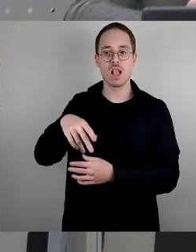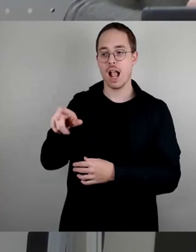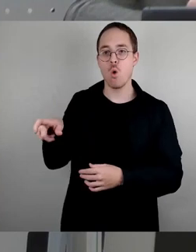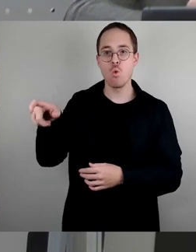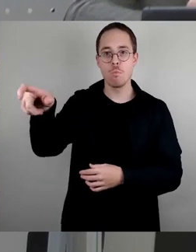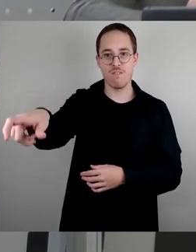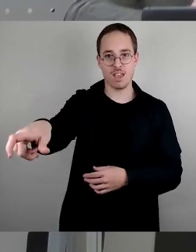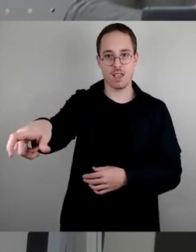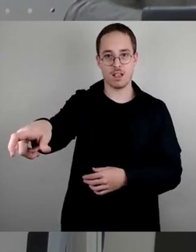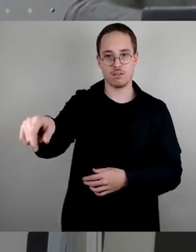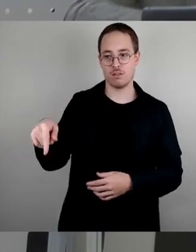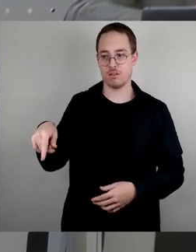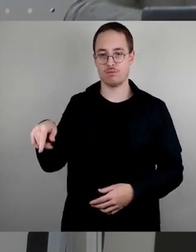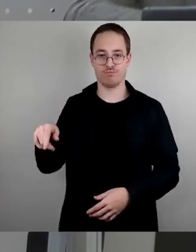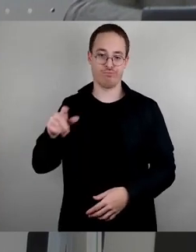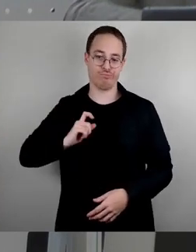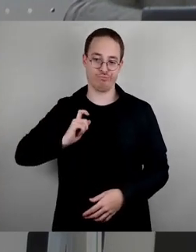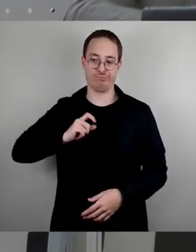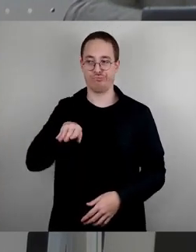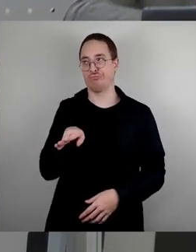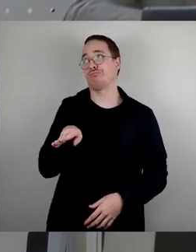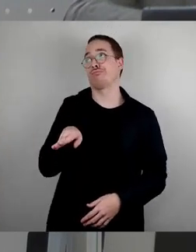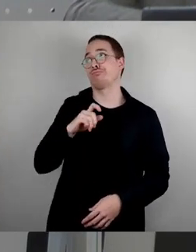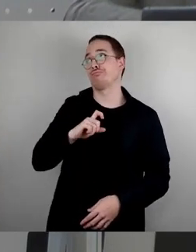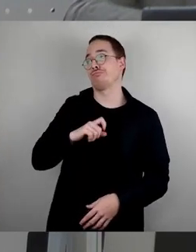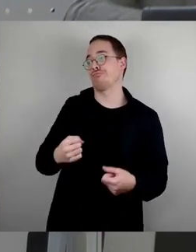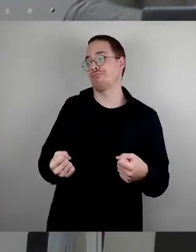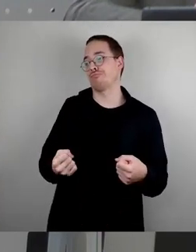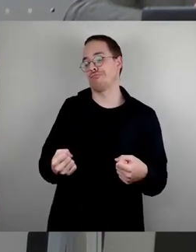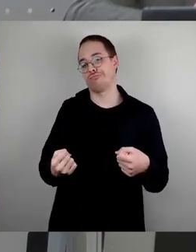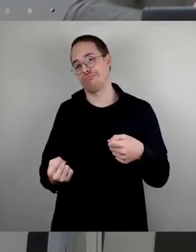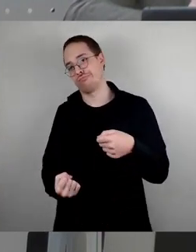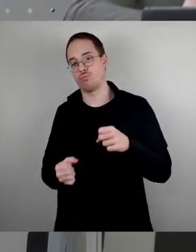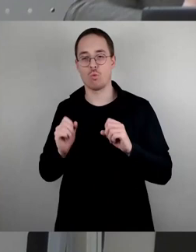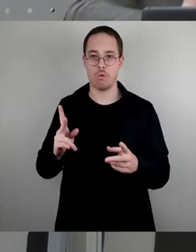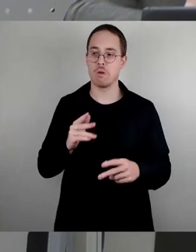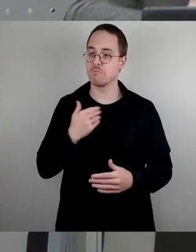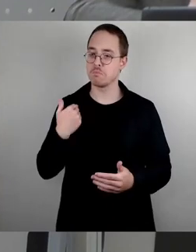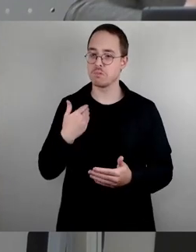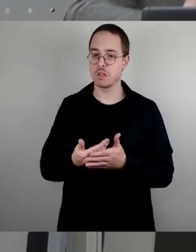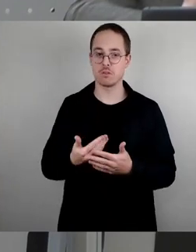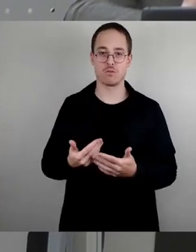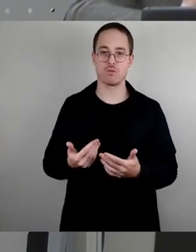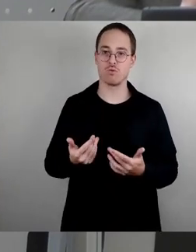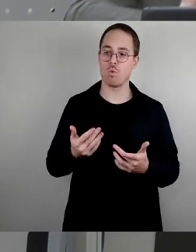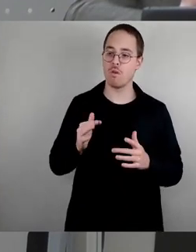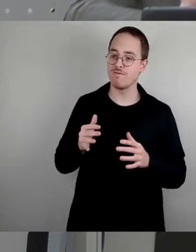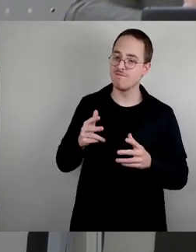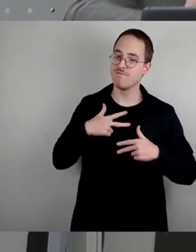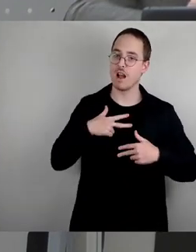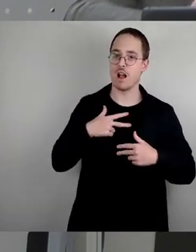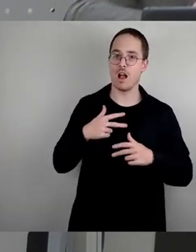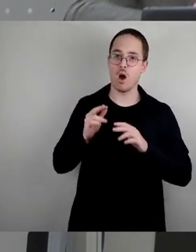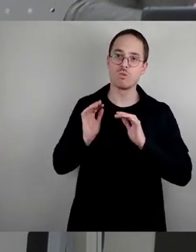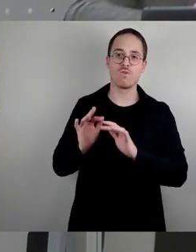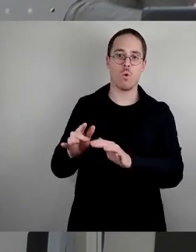zu Wartezeiten kam, hat sich das nie unbedingt auf den gesamten Verkehr ausgewirkt. Jetzt ist es so, und da waren viele Wünsche da oben, dass wir dort